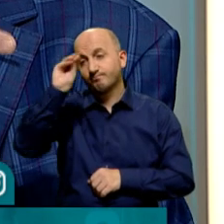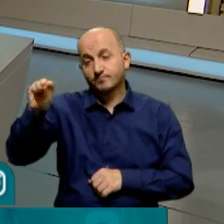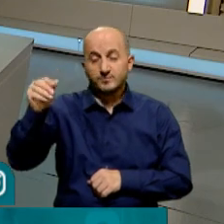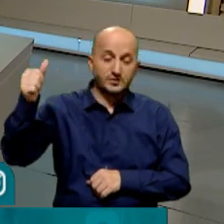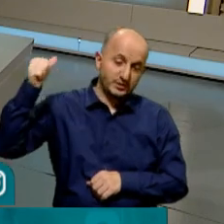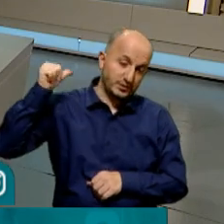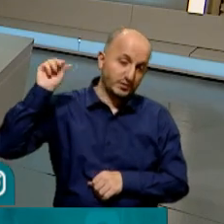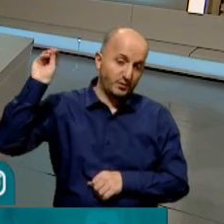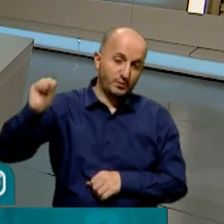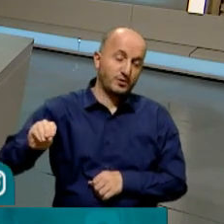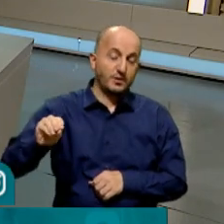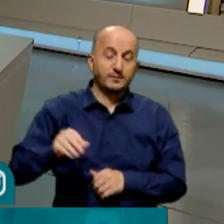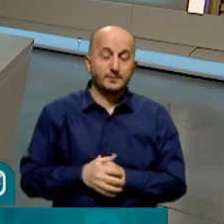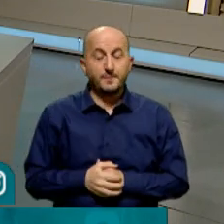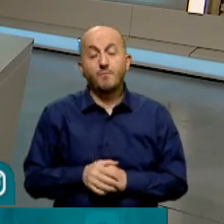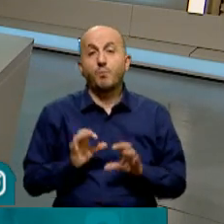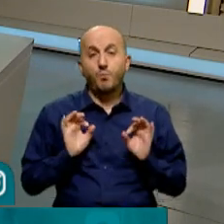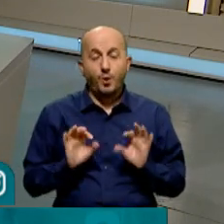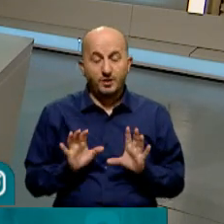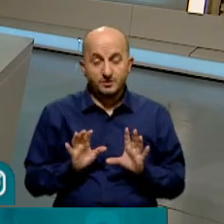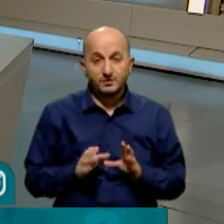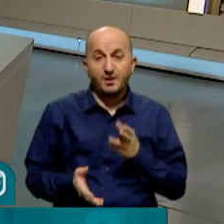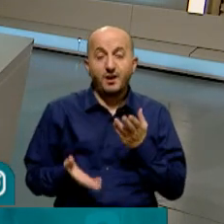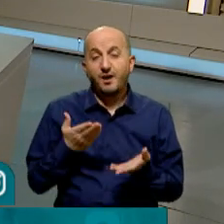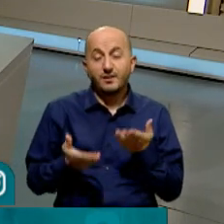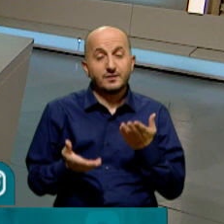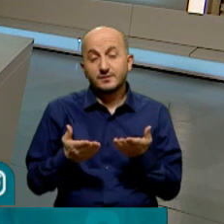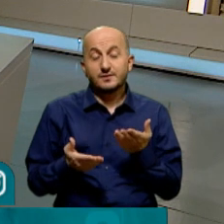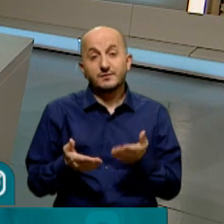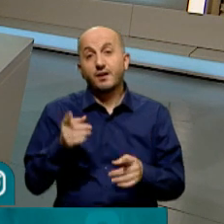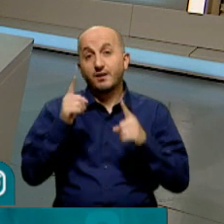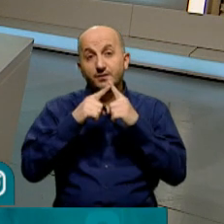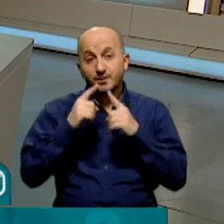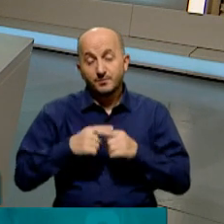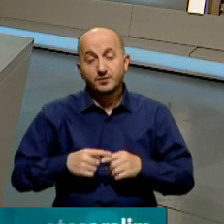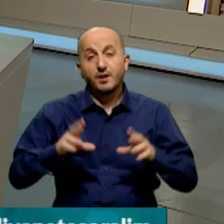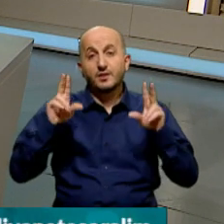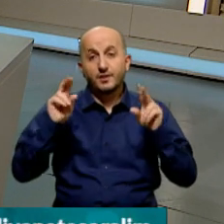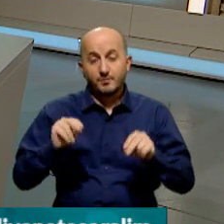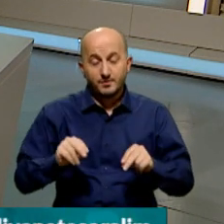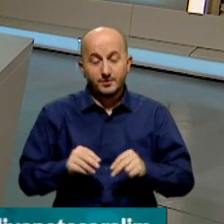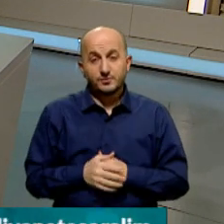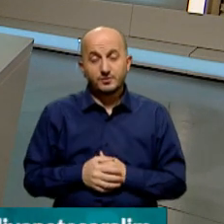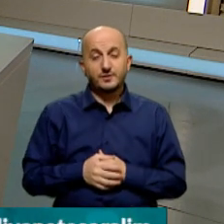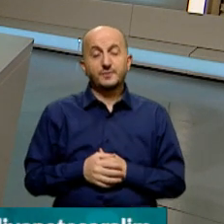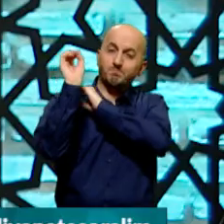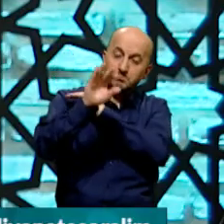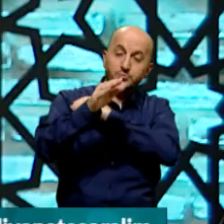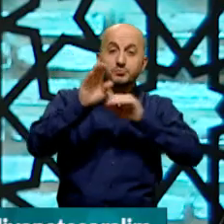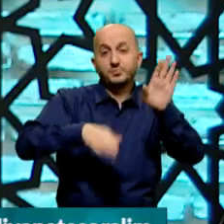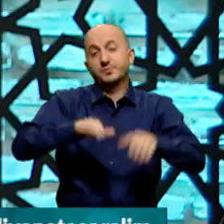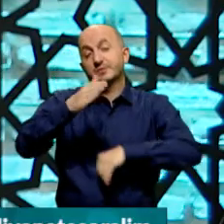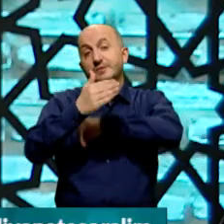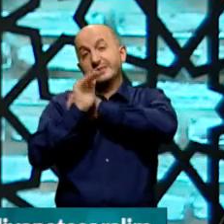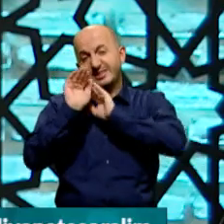sırtına konacaktır. Eyvallah. Böylece ahirette ne yapılacak? Hesaplaşma tamamlanacaktır. Eyvallah. Hocam, Şaban